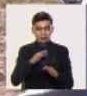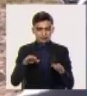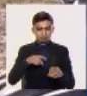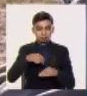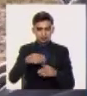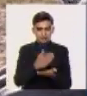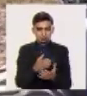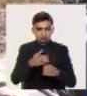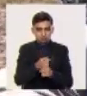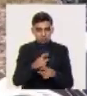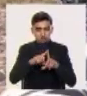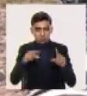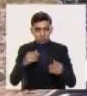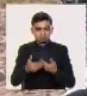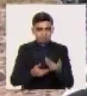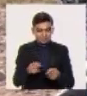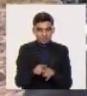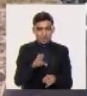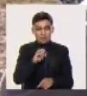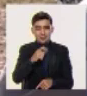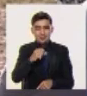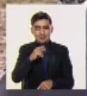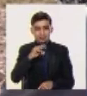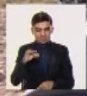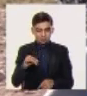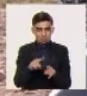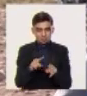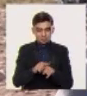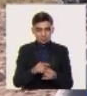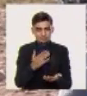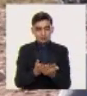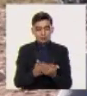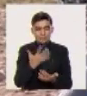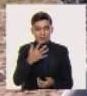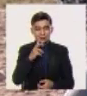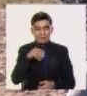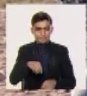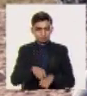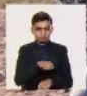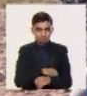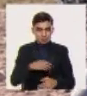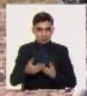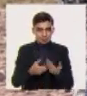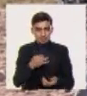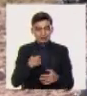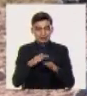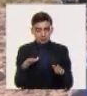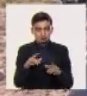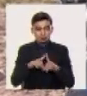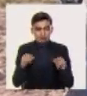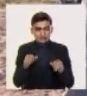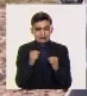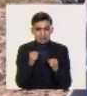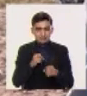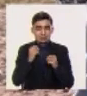Это самый короткий путь в школу в селе Бегенды. В окружную входит около 5 километров. А как нашим детям ходить зимой в школу?